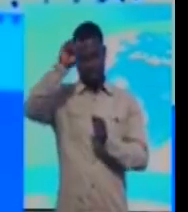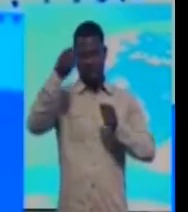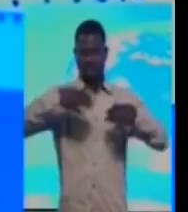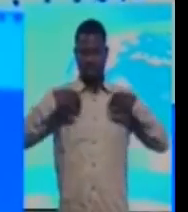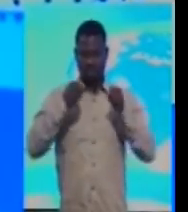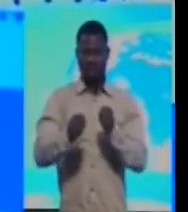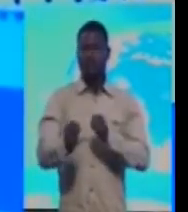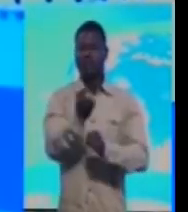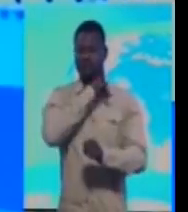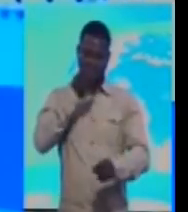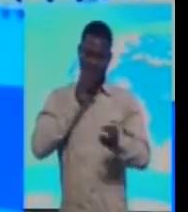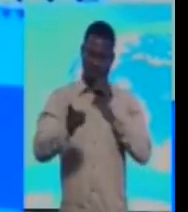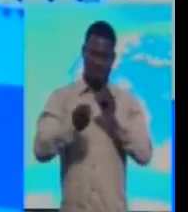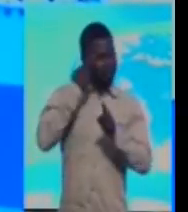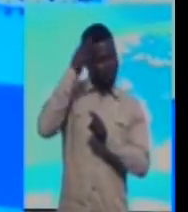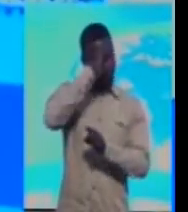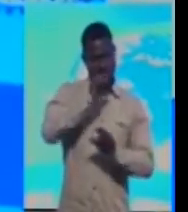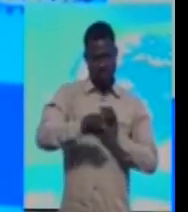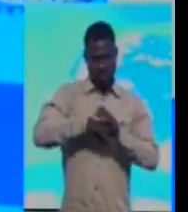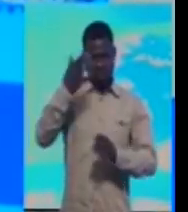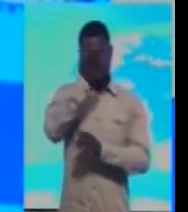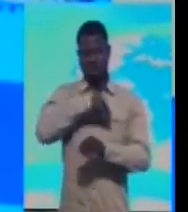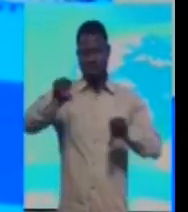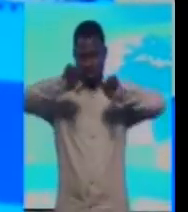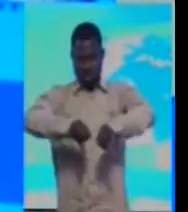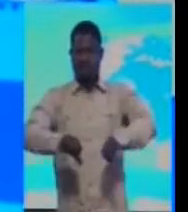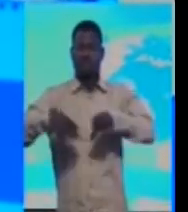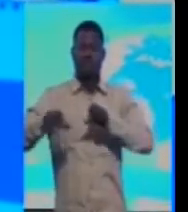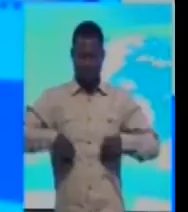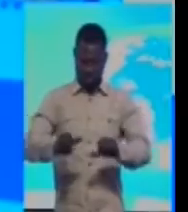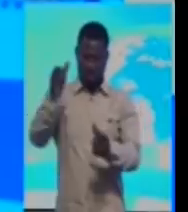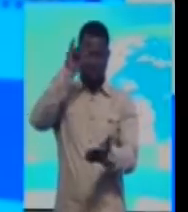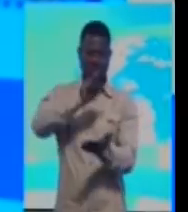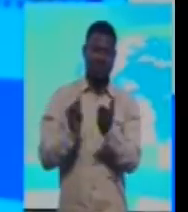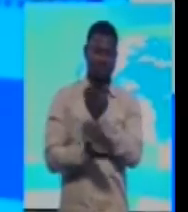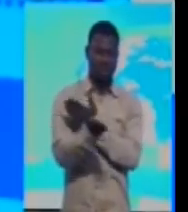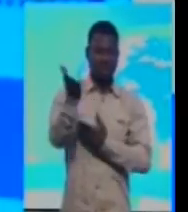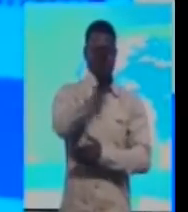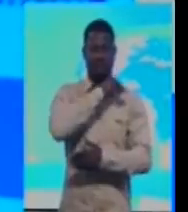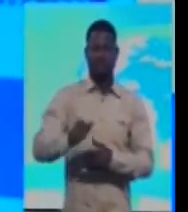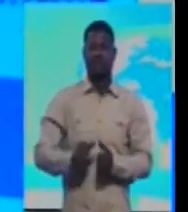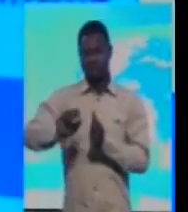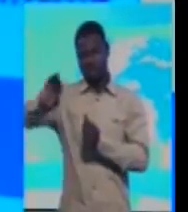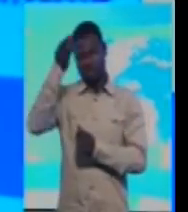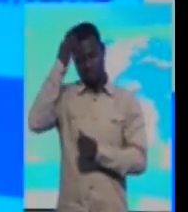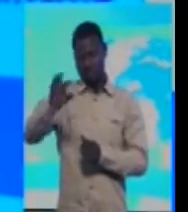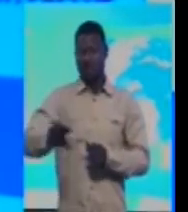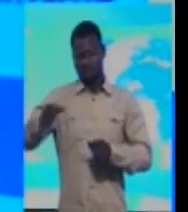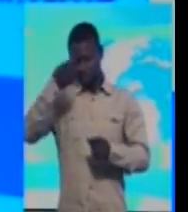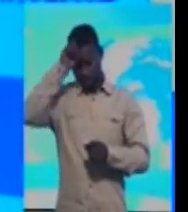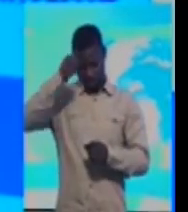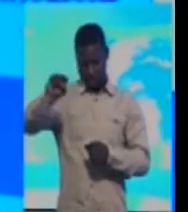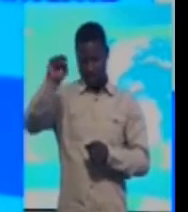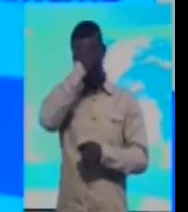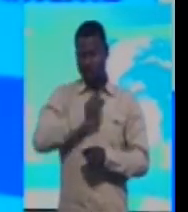une sortie de crise se sont poursuivies ce matin du 12 novembre. La Fédération des syndicats a décidé de la levée du mot d'ordre